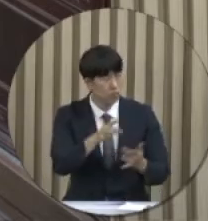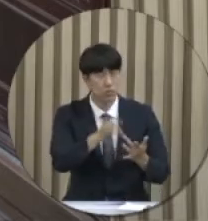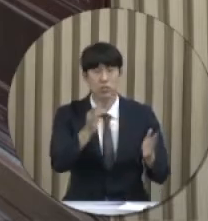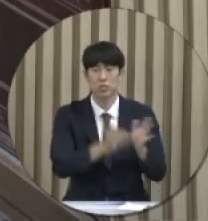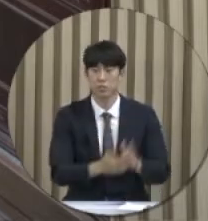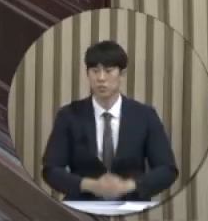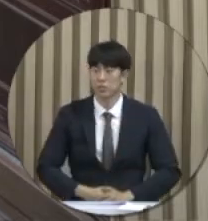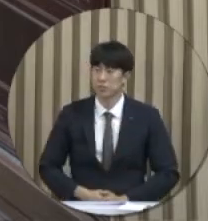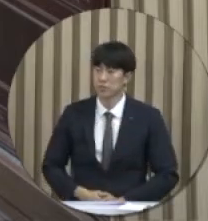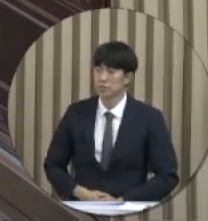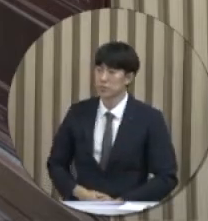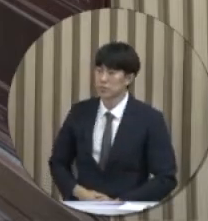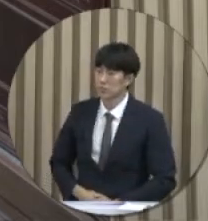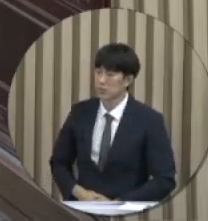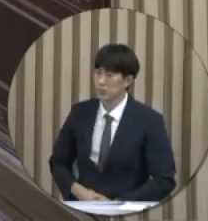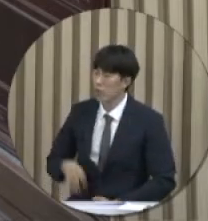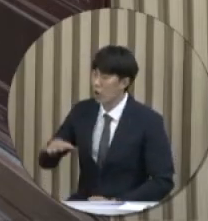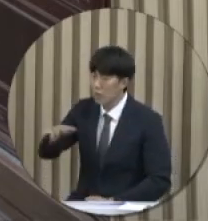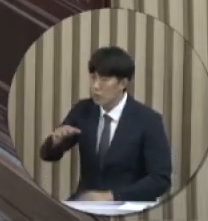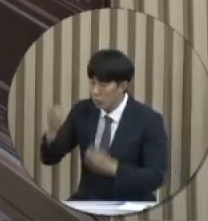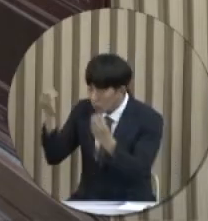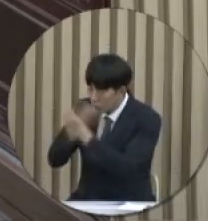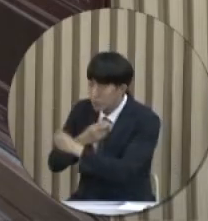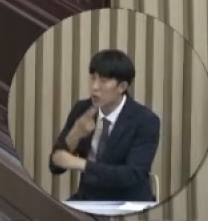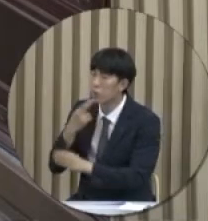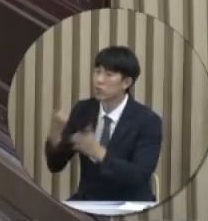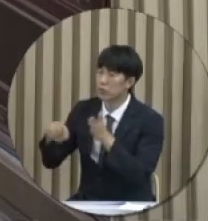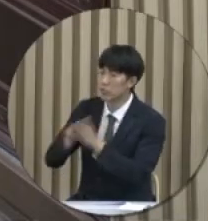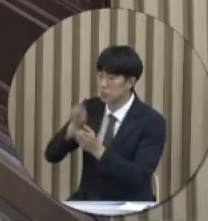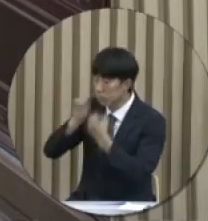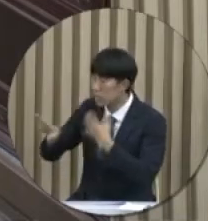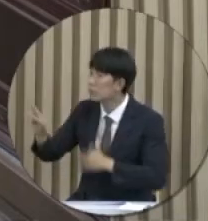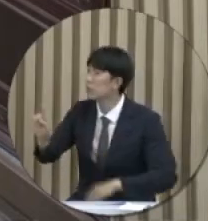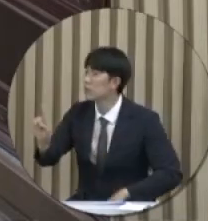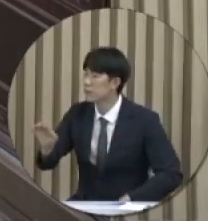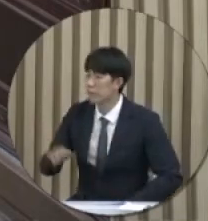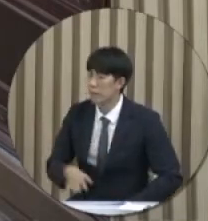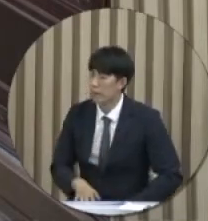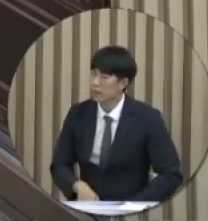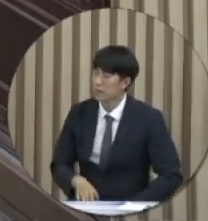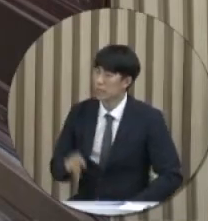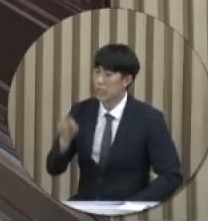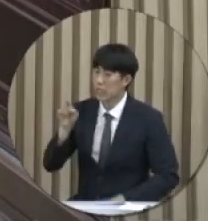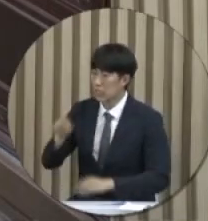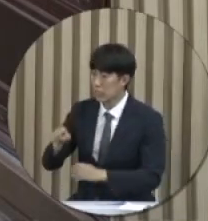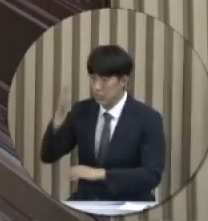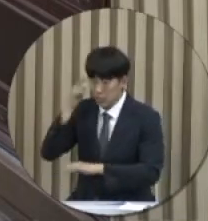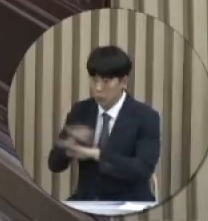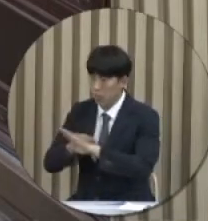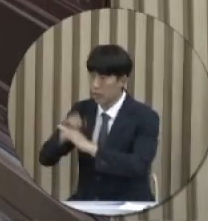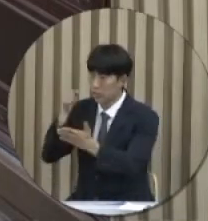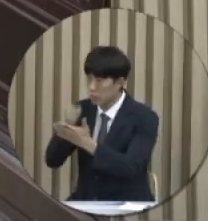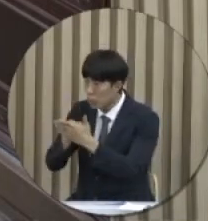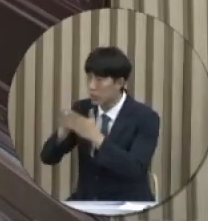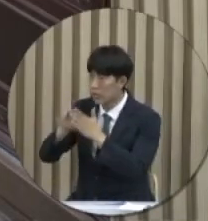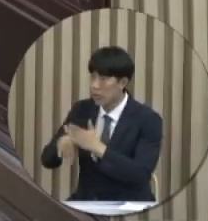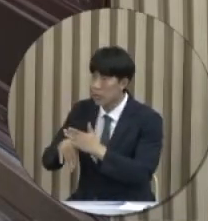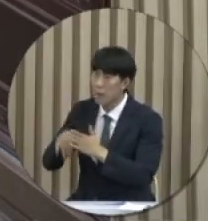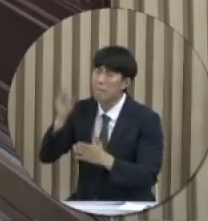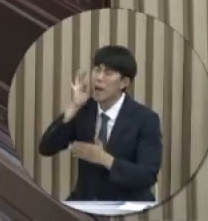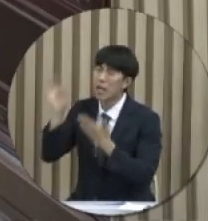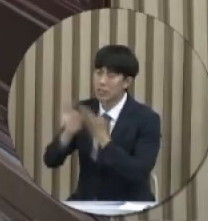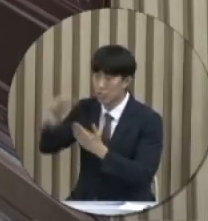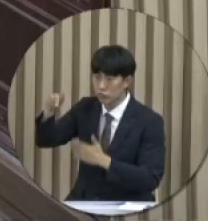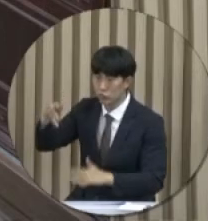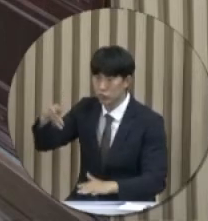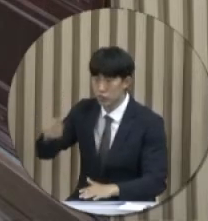요 부분에서 하나 오해가 없기 위해서 제가 말씀드린 거는 이게 정해질 때 만에 하나 구청이 생겼을